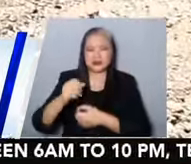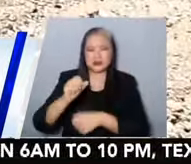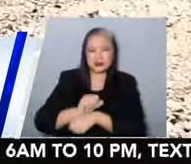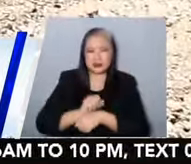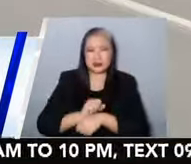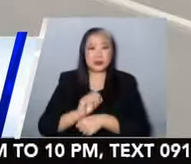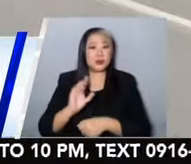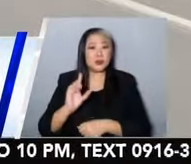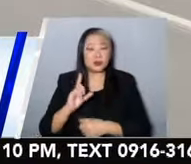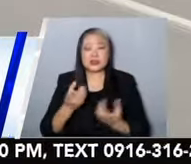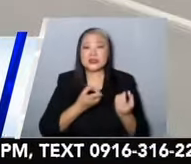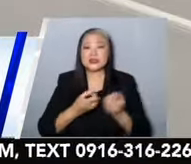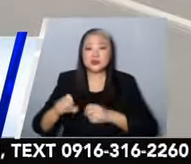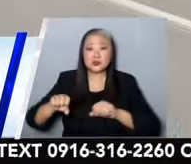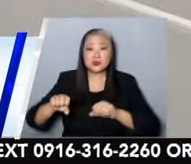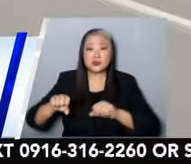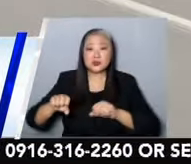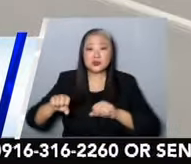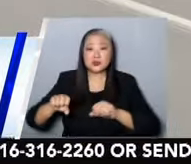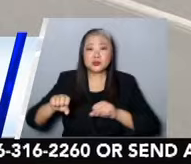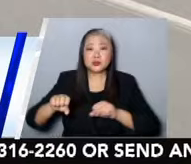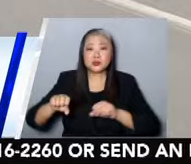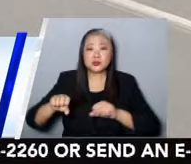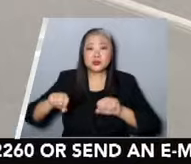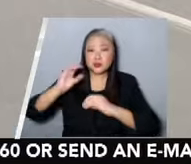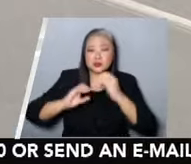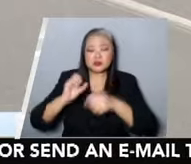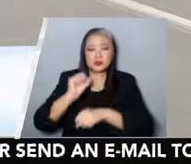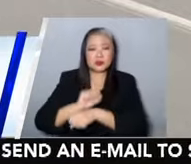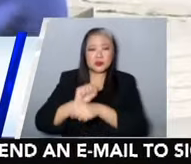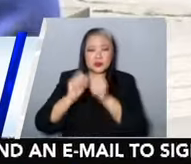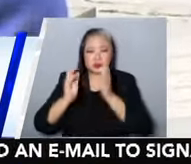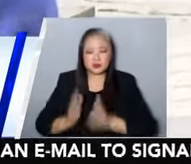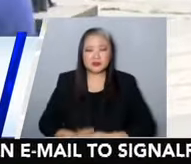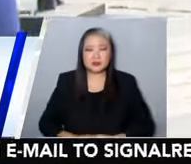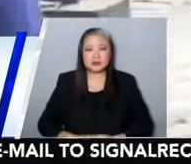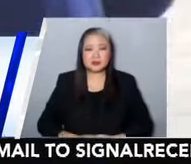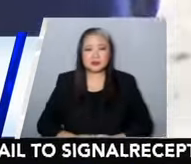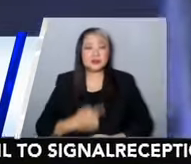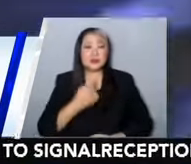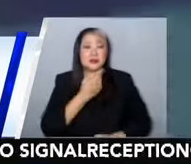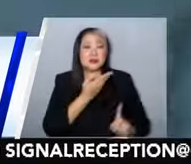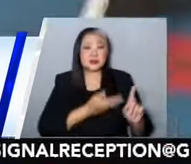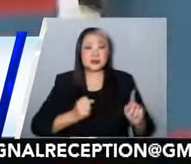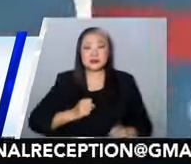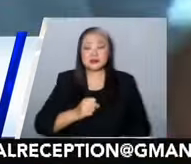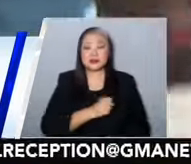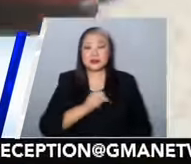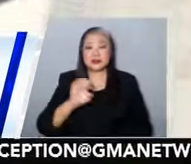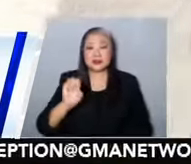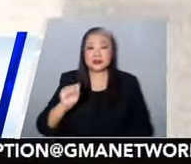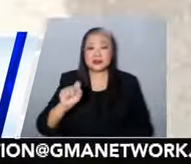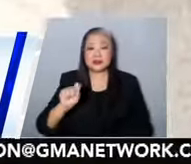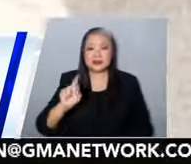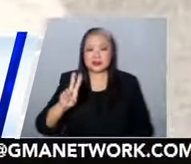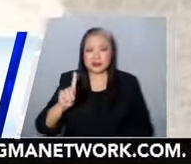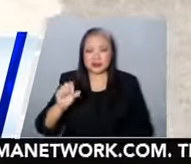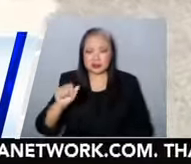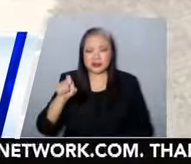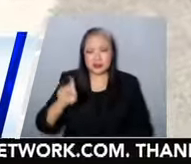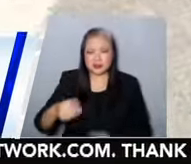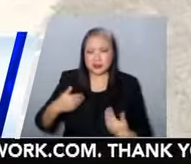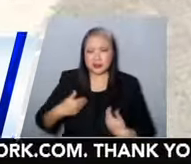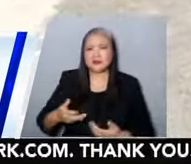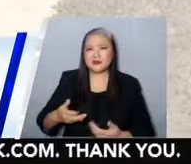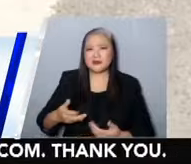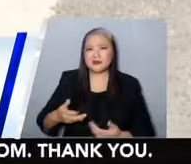at construction worker. Para naman kay Senador Jinggoy Estrada, dapat bigyan nang dagdag benepisyo ang mga nagtatrabaho sa gitna ng